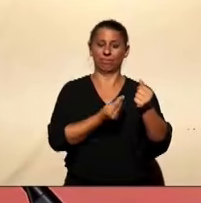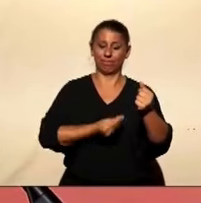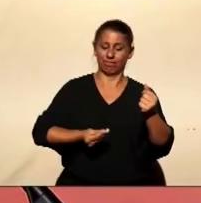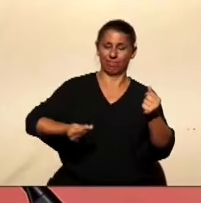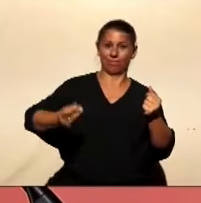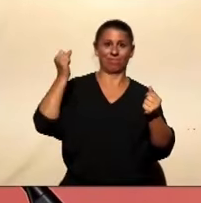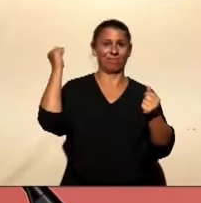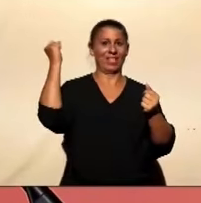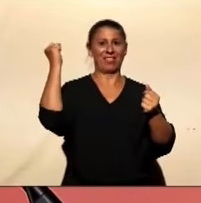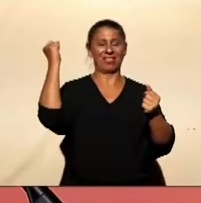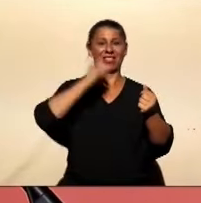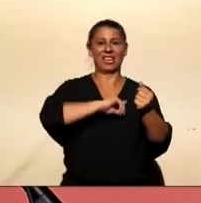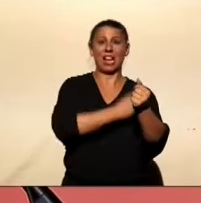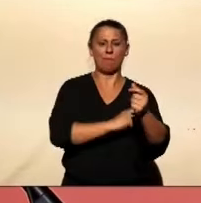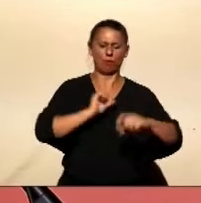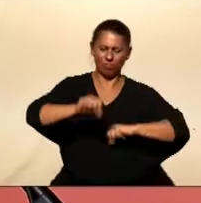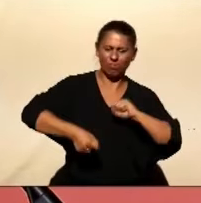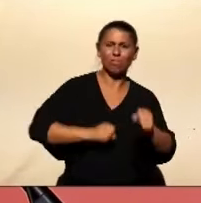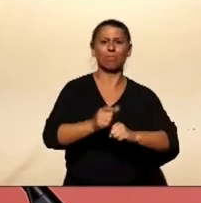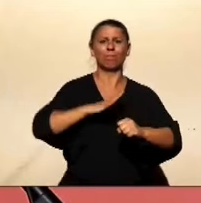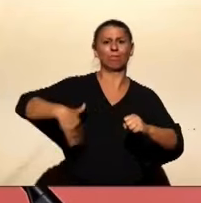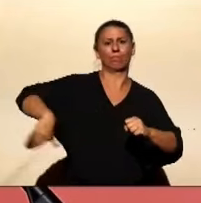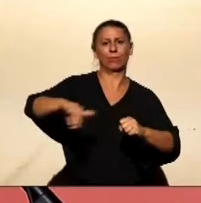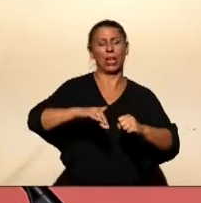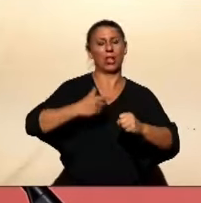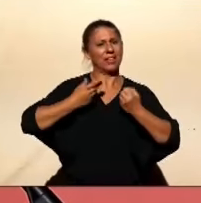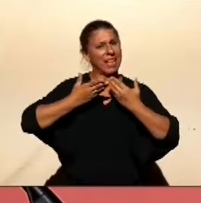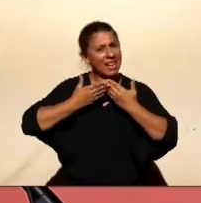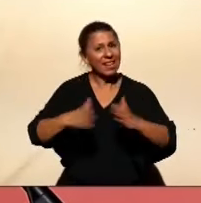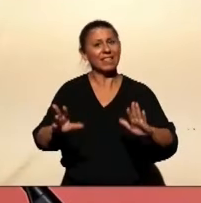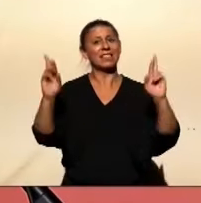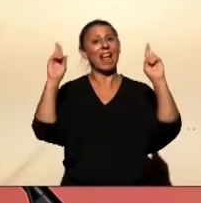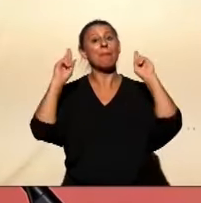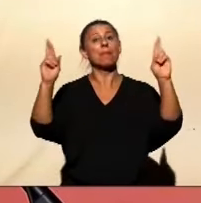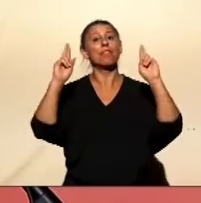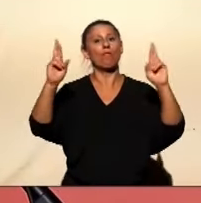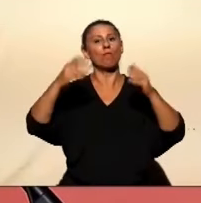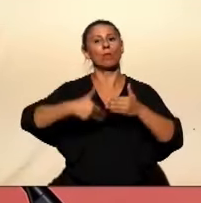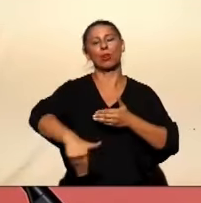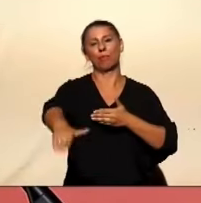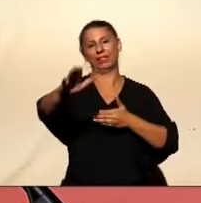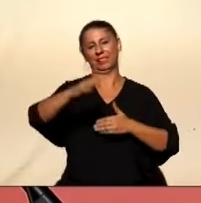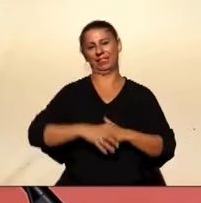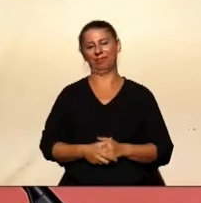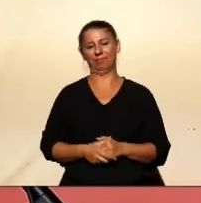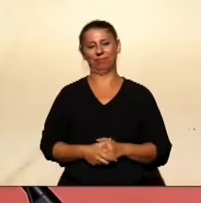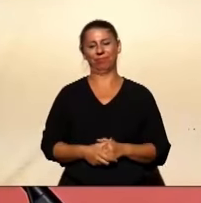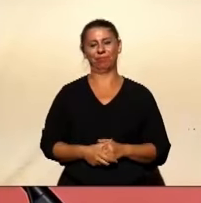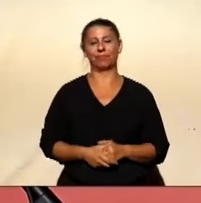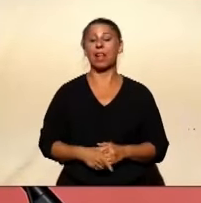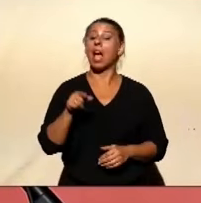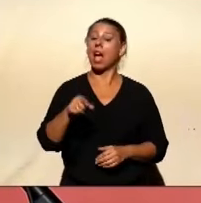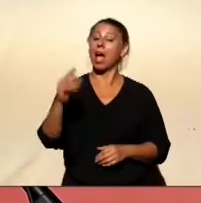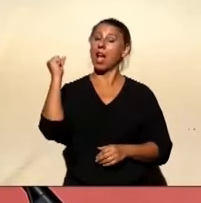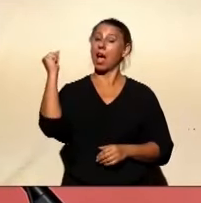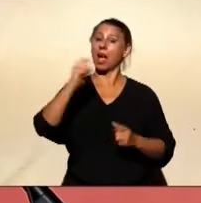ακόμα περισσότερο την πάλη του λαού, για να ανοίξει η ελπιδοφόρα προοπτική για το μέλλον. Και αυτή η